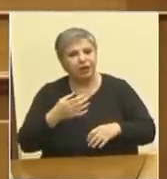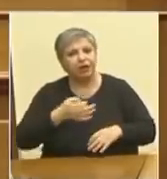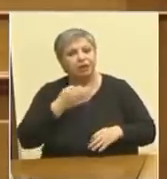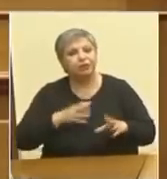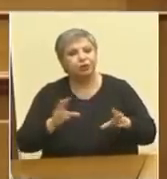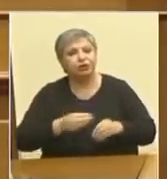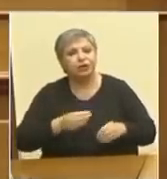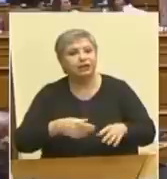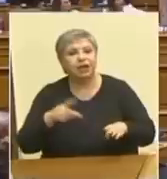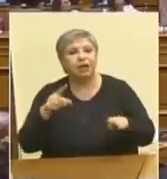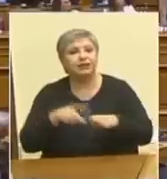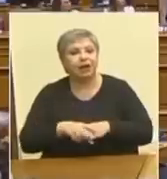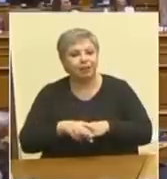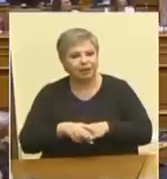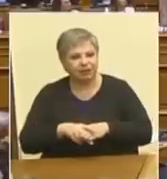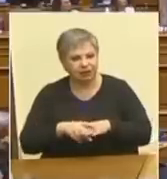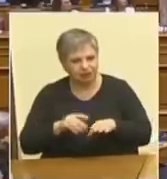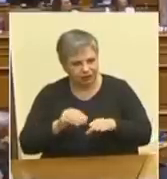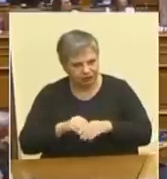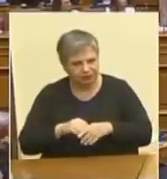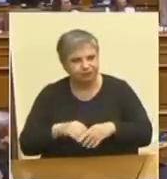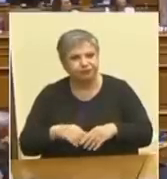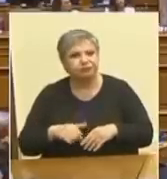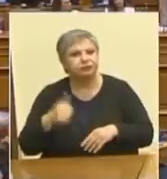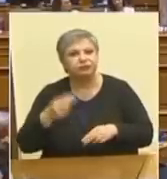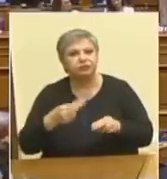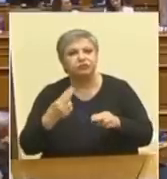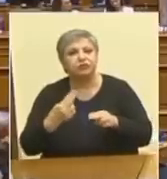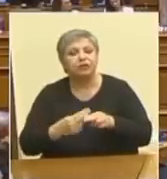Ας έρθουμε λίγο στις τράπεζες. Ποια ήταν η αξία